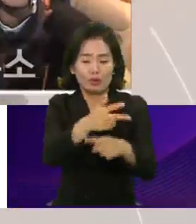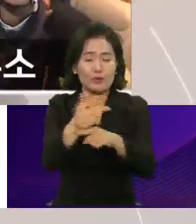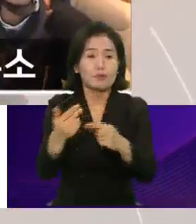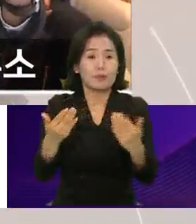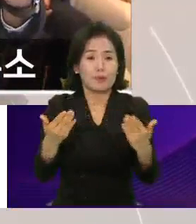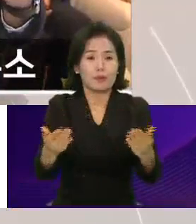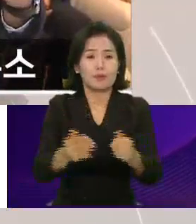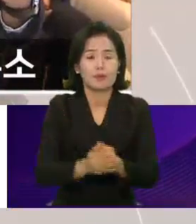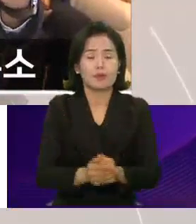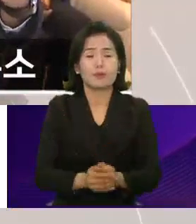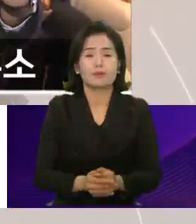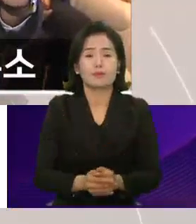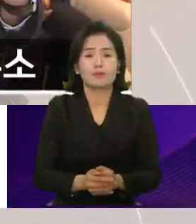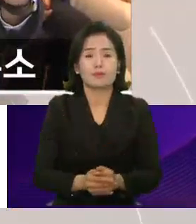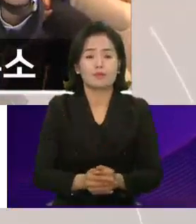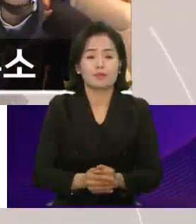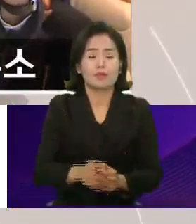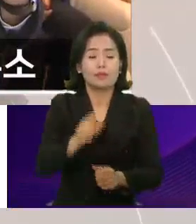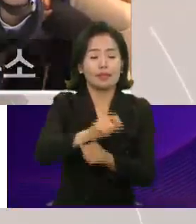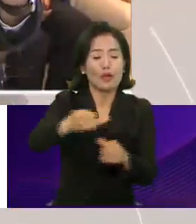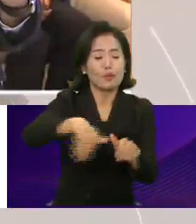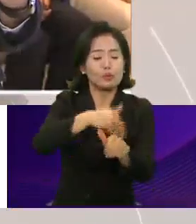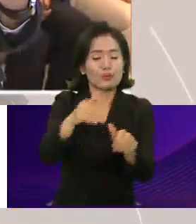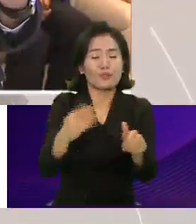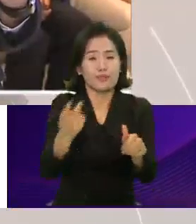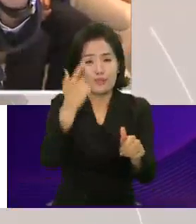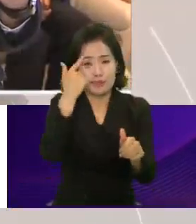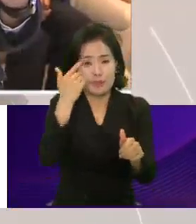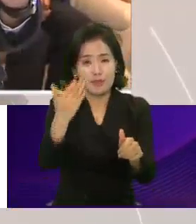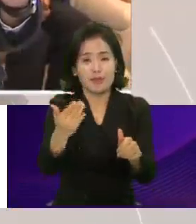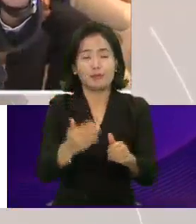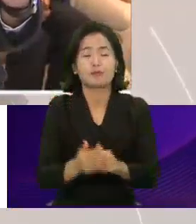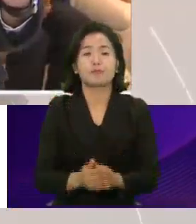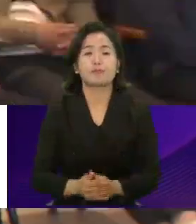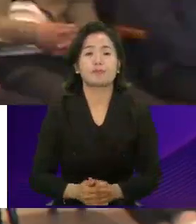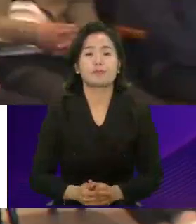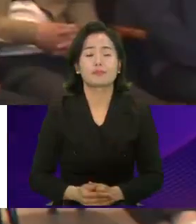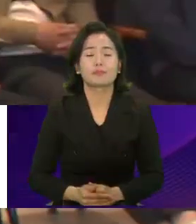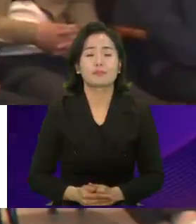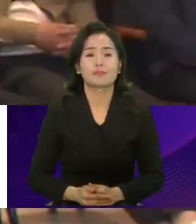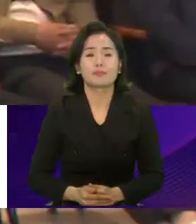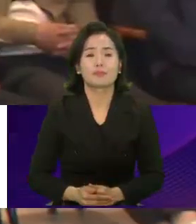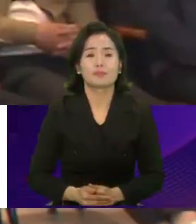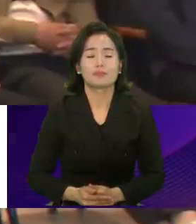나가 있습니다. 최양지 기자, 선거 사무소 분위기 어떻습니까?